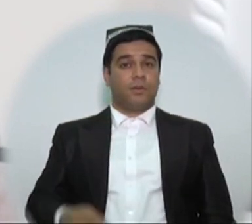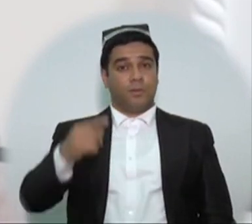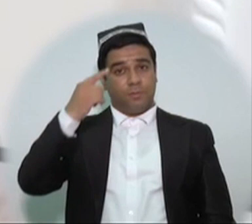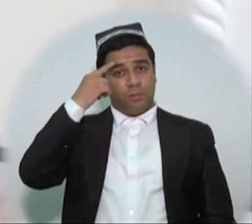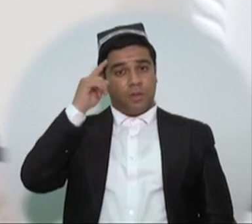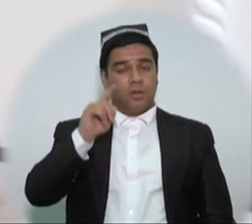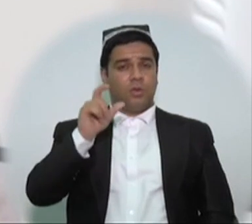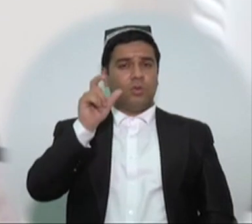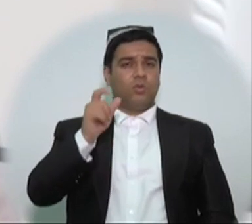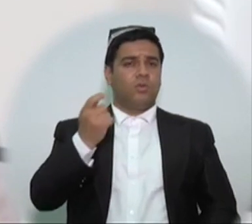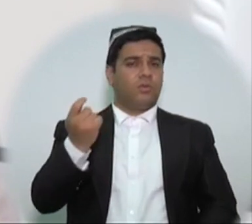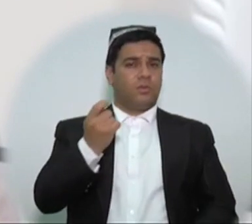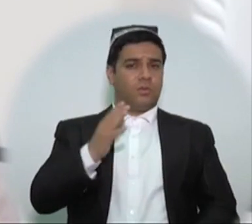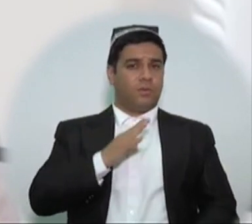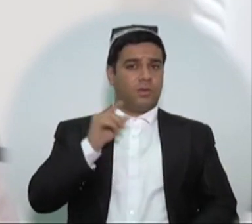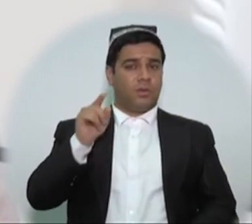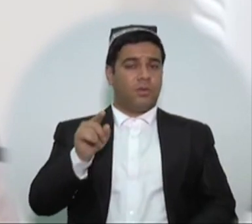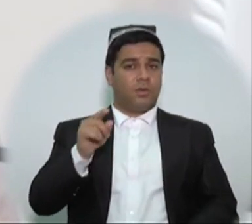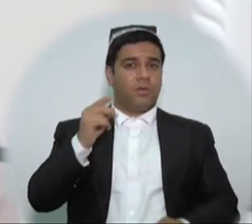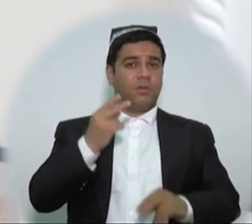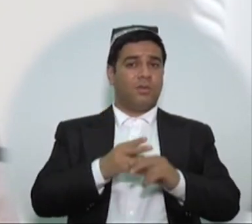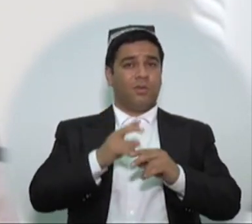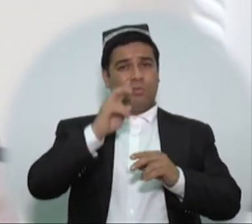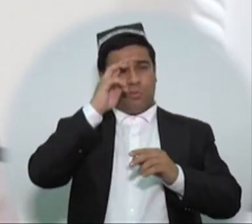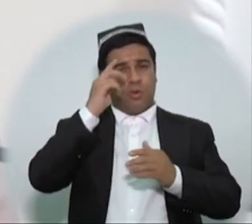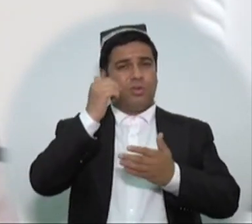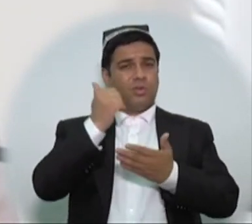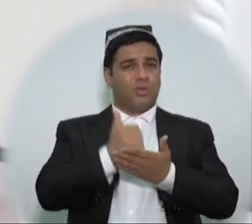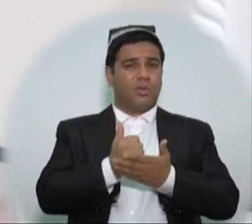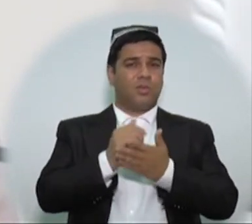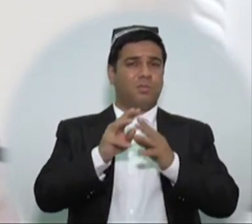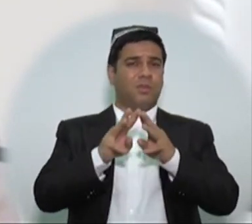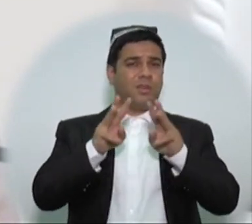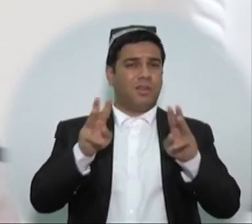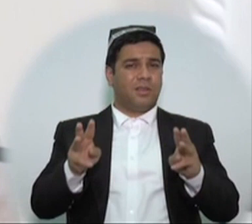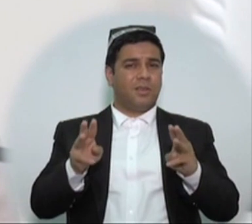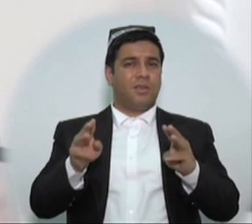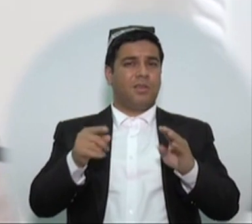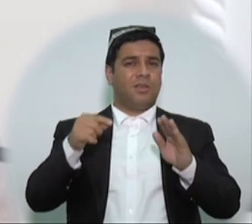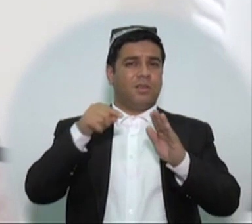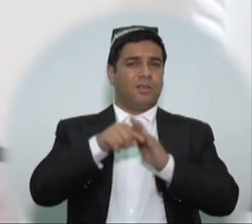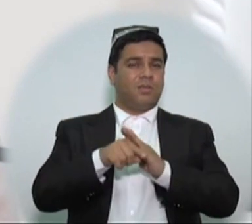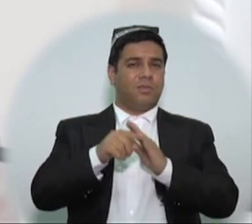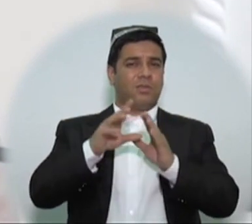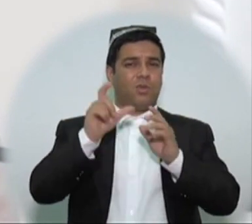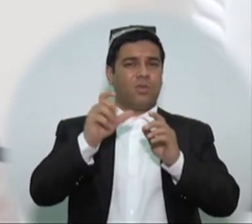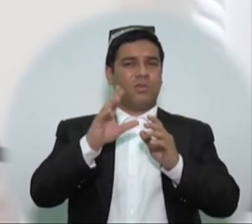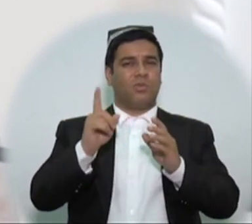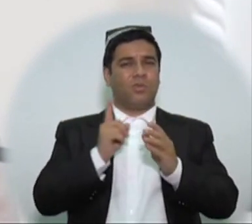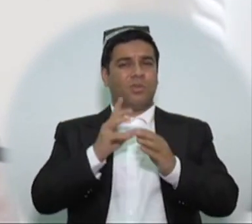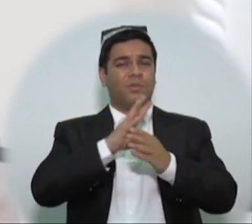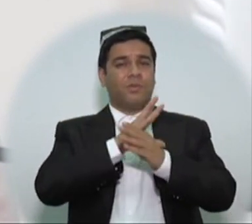Bilganlar juda oz sonlik edi. Hatto ko'p podshohlar, vazirlar, saroyini ayonlari ham